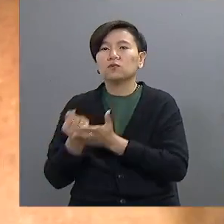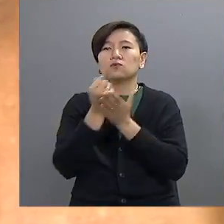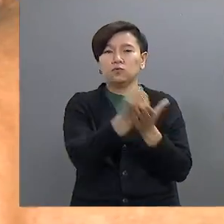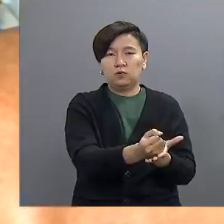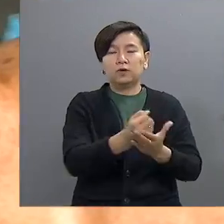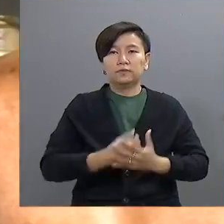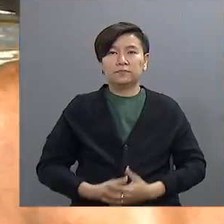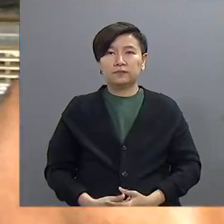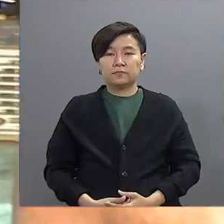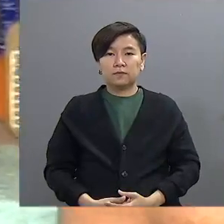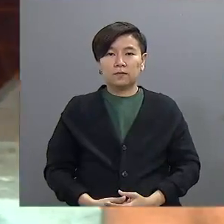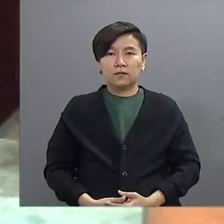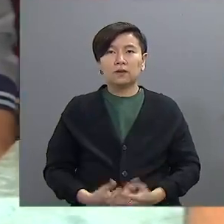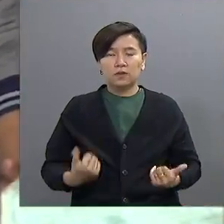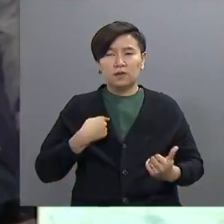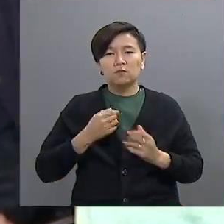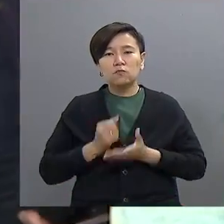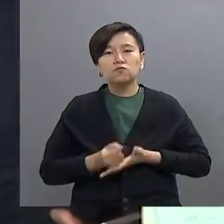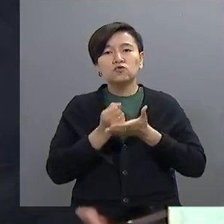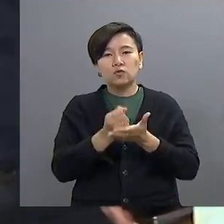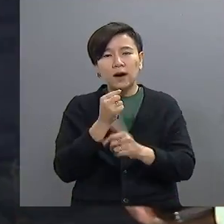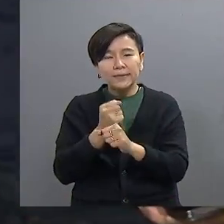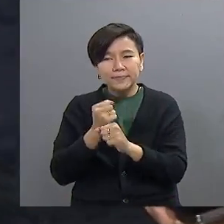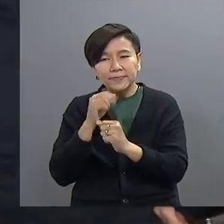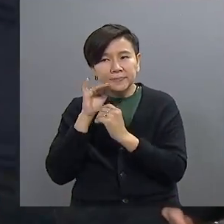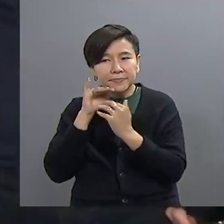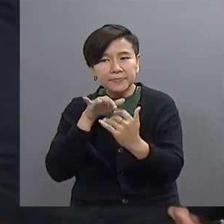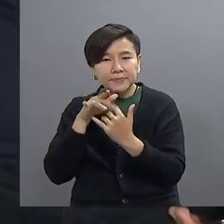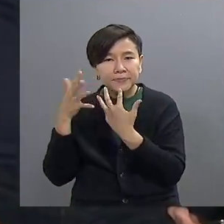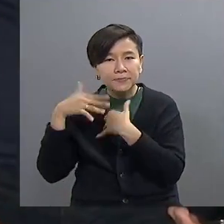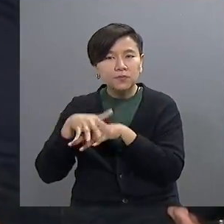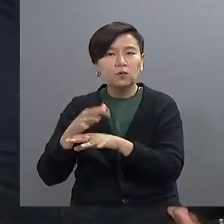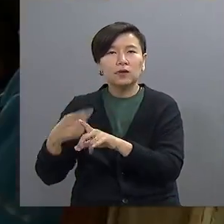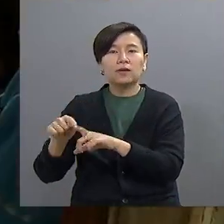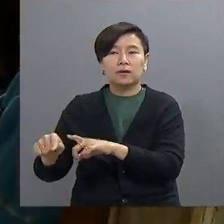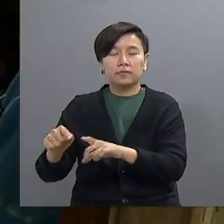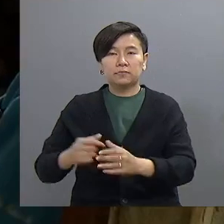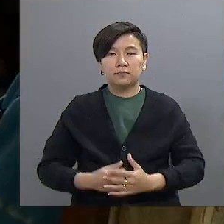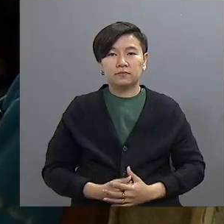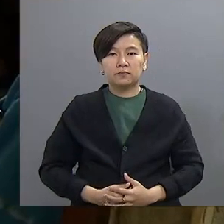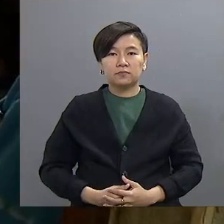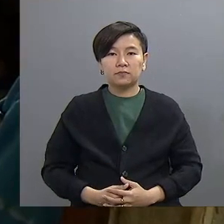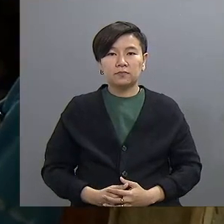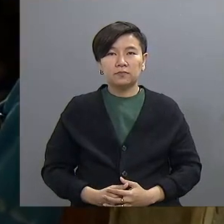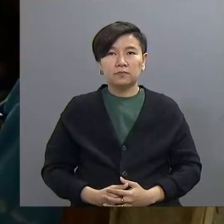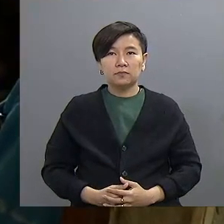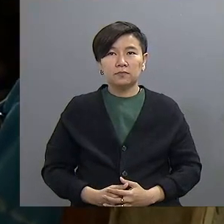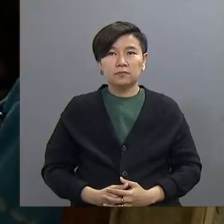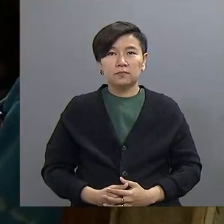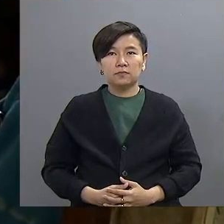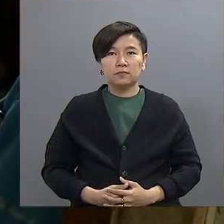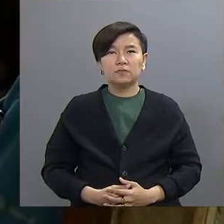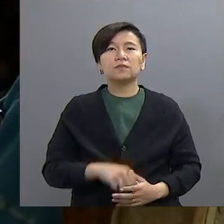ภอก็จะเป็นตัวประสานให้เนาะค่ะเบื้องต้นนี้นะคะก็จะรับเข้าเป็นกลุ่มเป้าหมายเนาะ